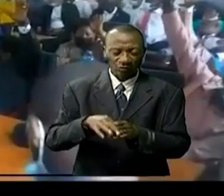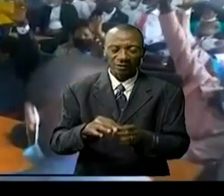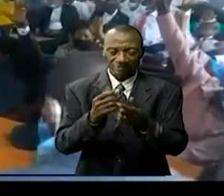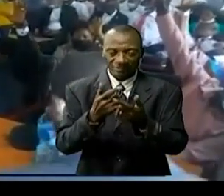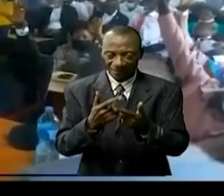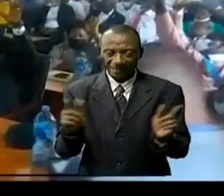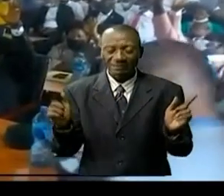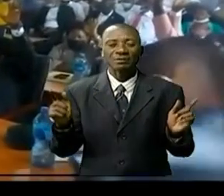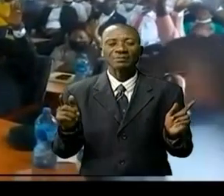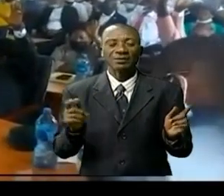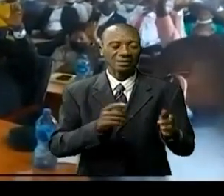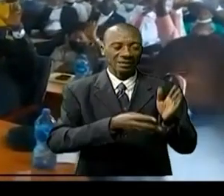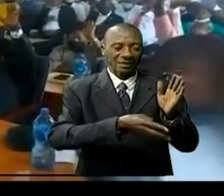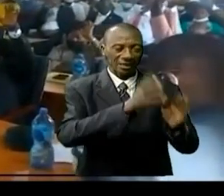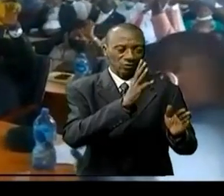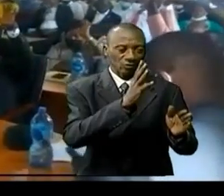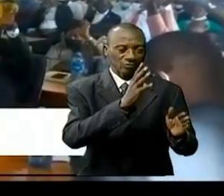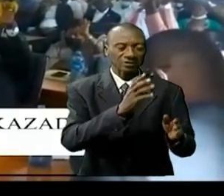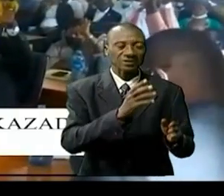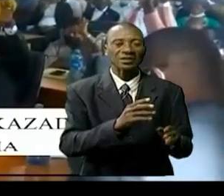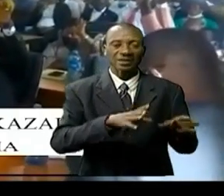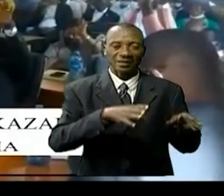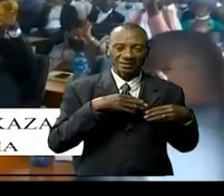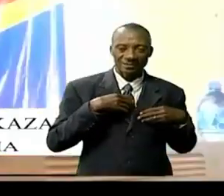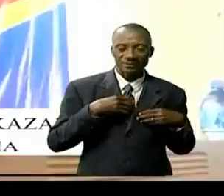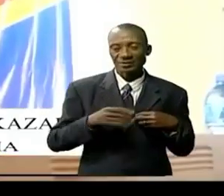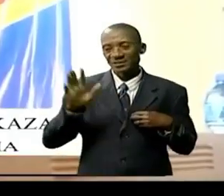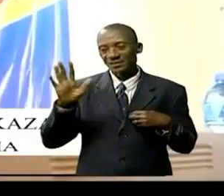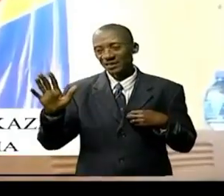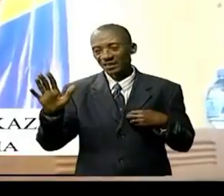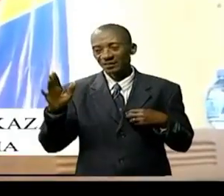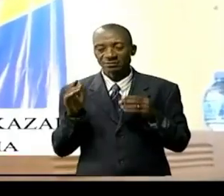quatorze députés pour et cinq abstentions